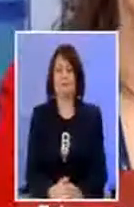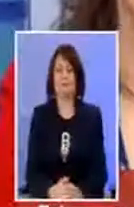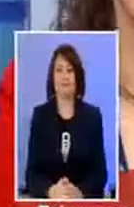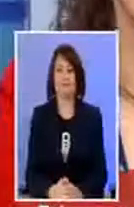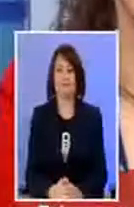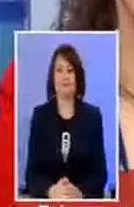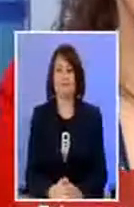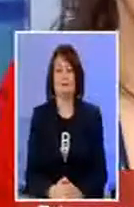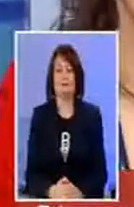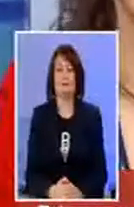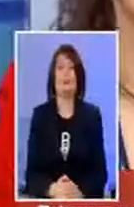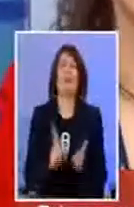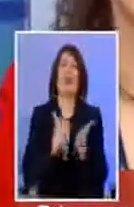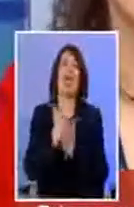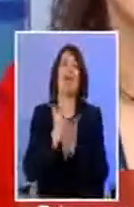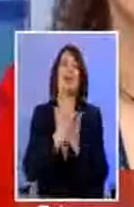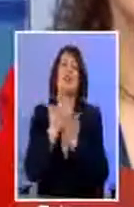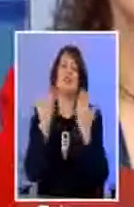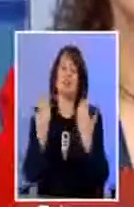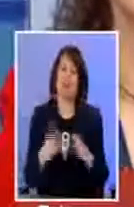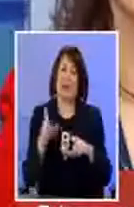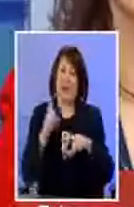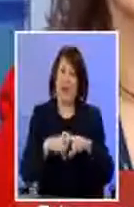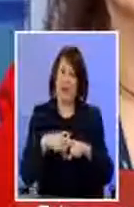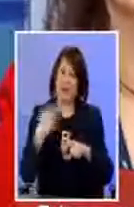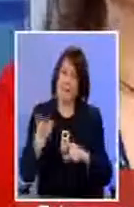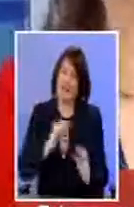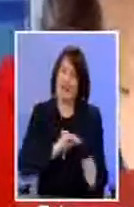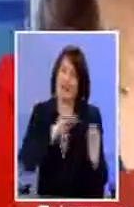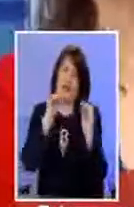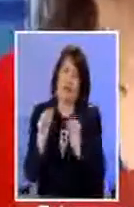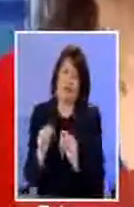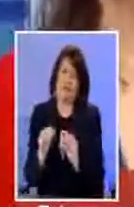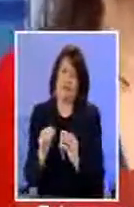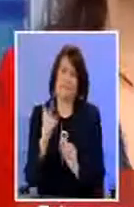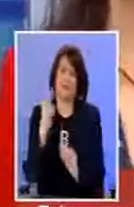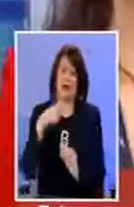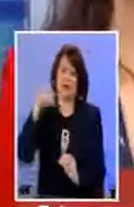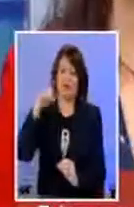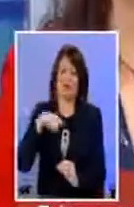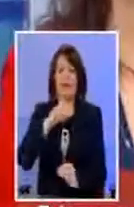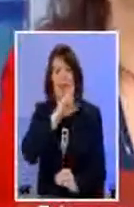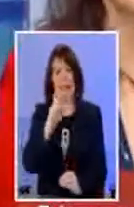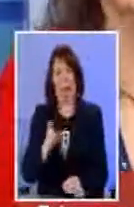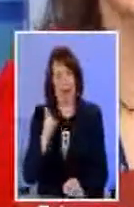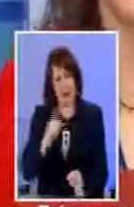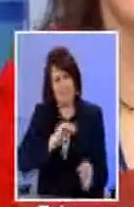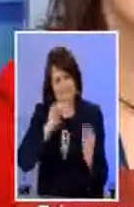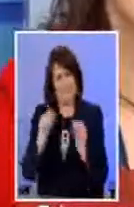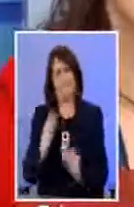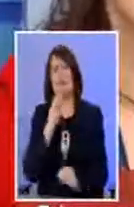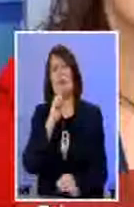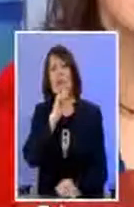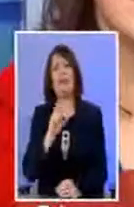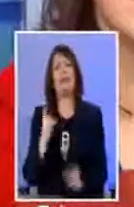Έκανα την εγχείρηση στην Ελλάδα και μεταφέρθηκα μετά από 20 μέρες στην Ιταλία, γιατί στην Ιταλία